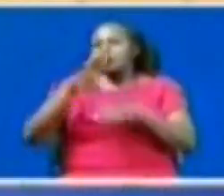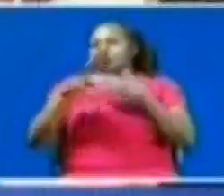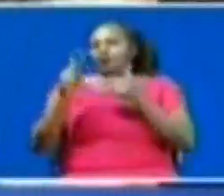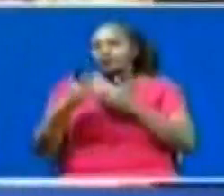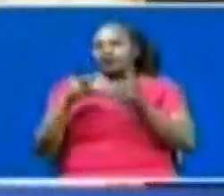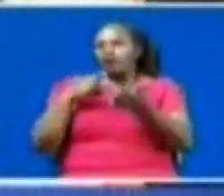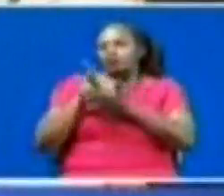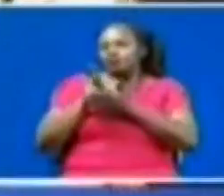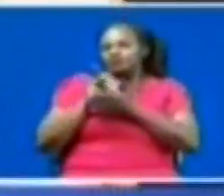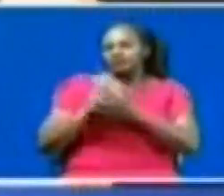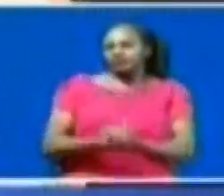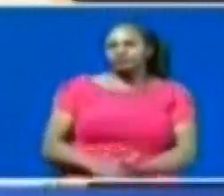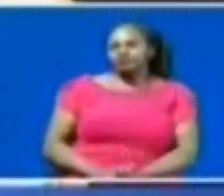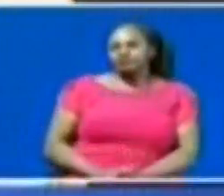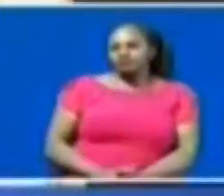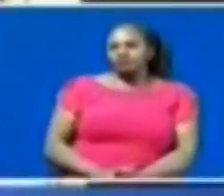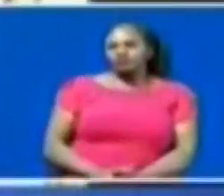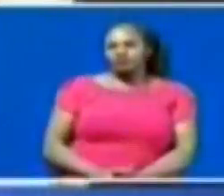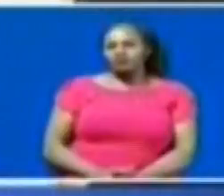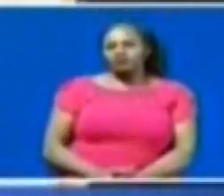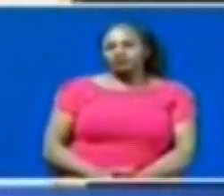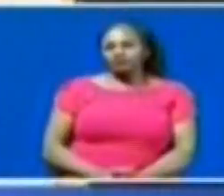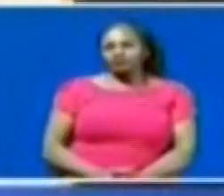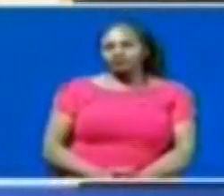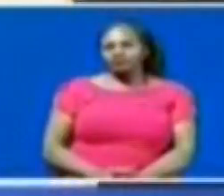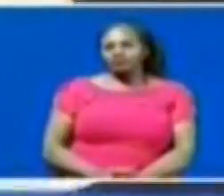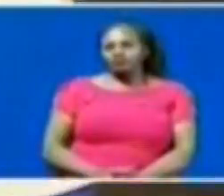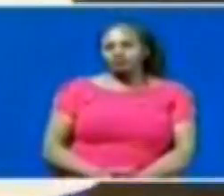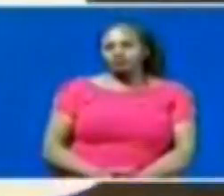Elvis Kosgey, KTN News, katika kambi ya Kaini.